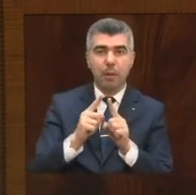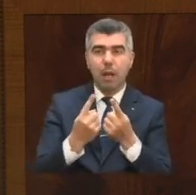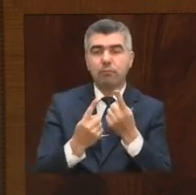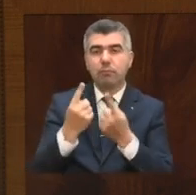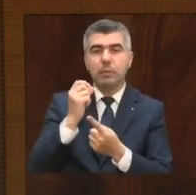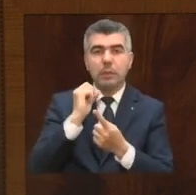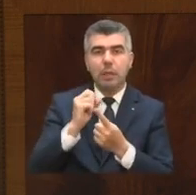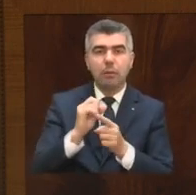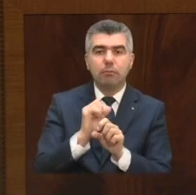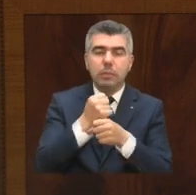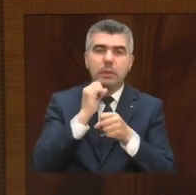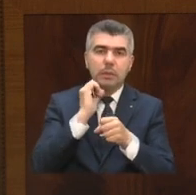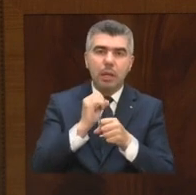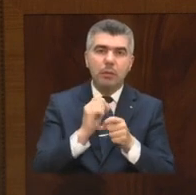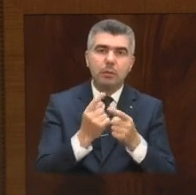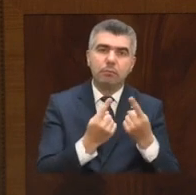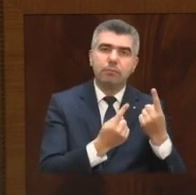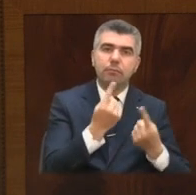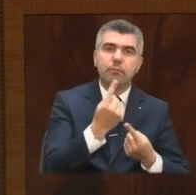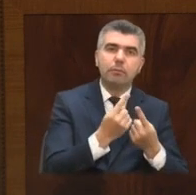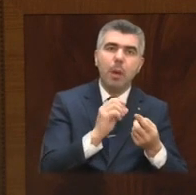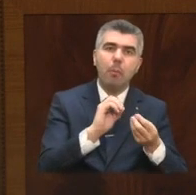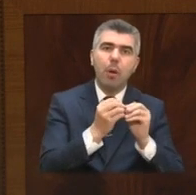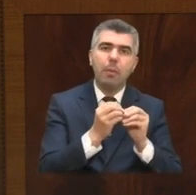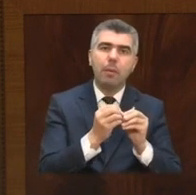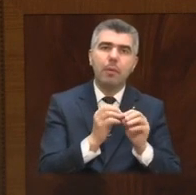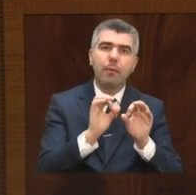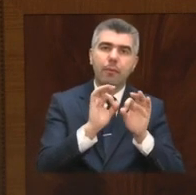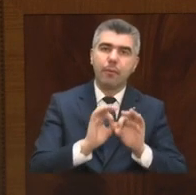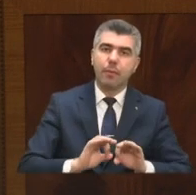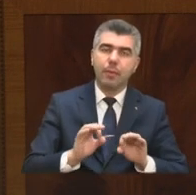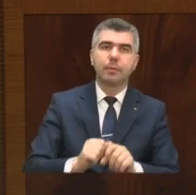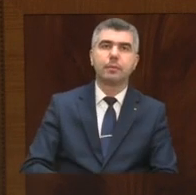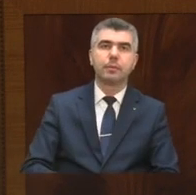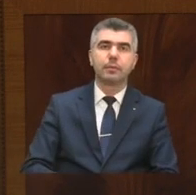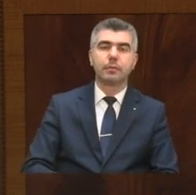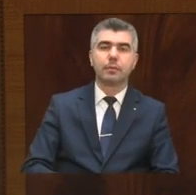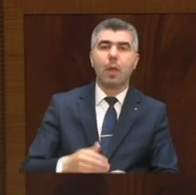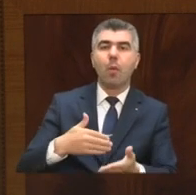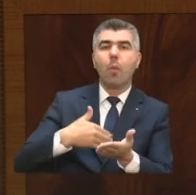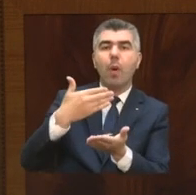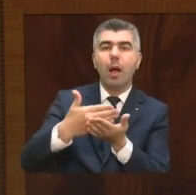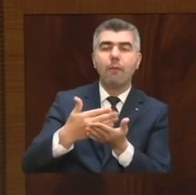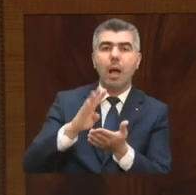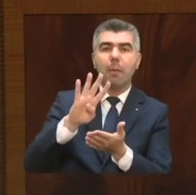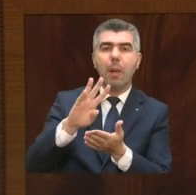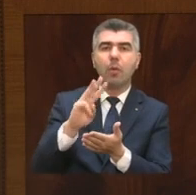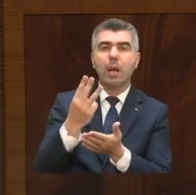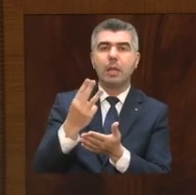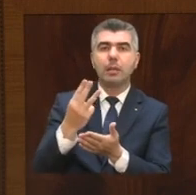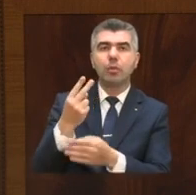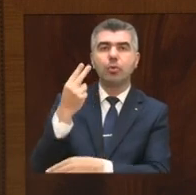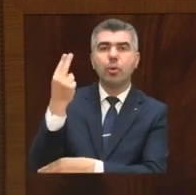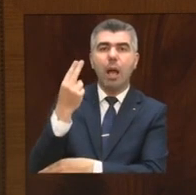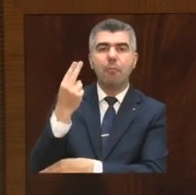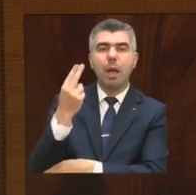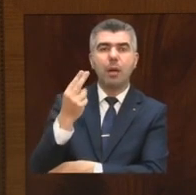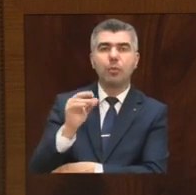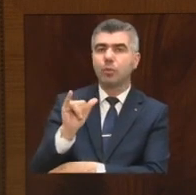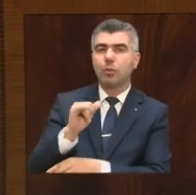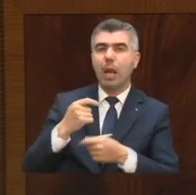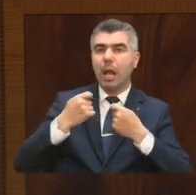والالغاء والاختلالات الكبرى هنا وهناك وقفتم 34 مؤسسه جامعيه غير يقولوا الناس